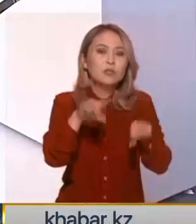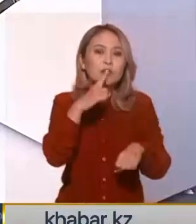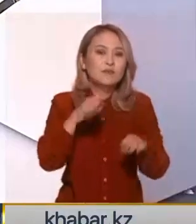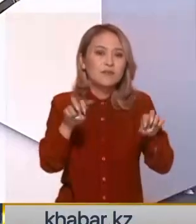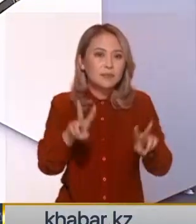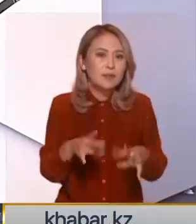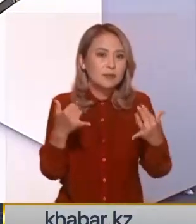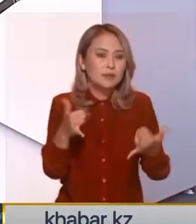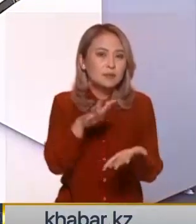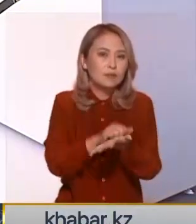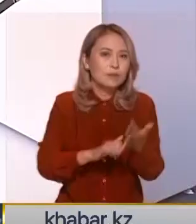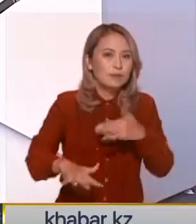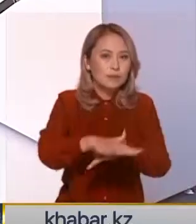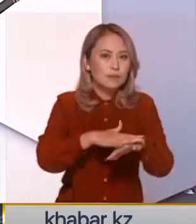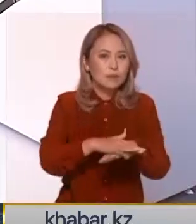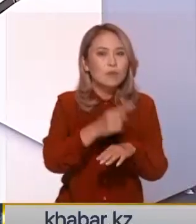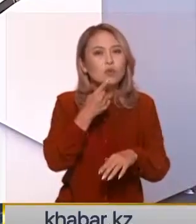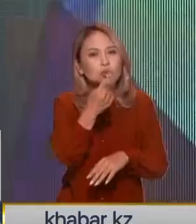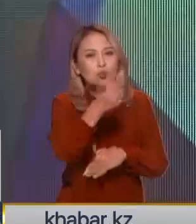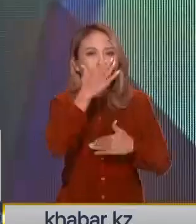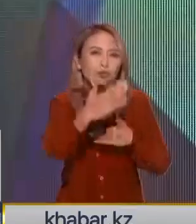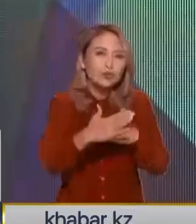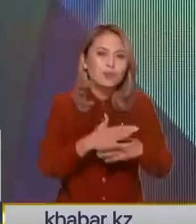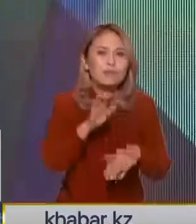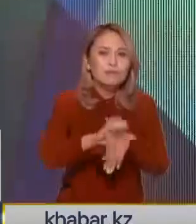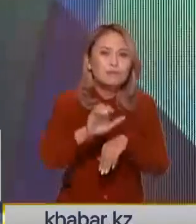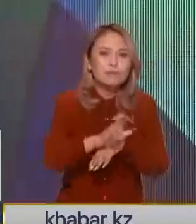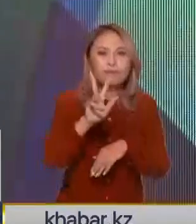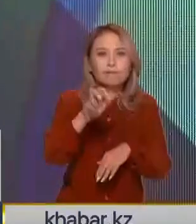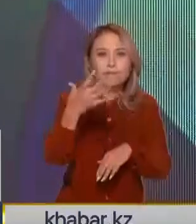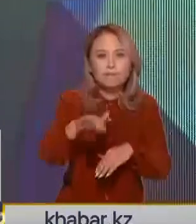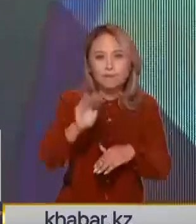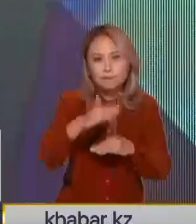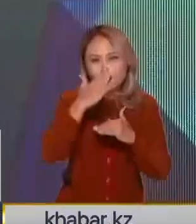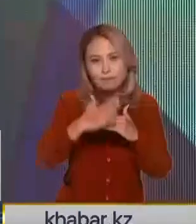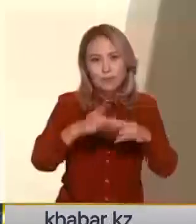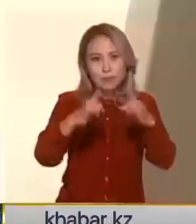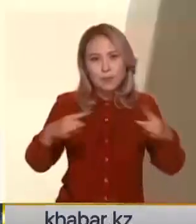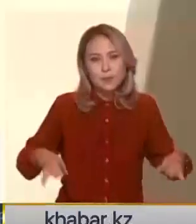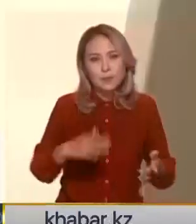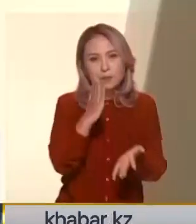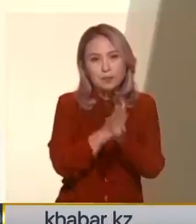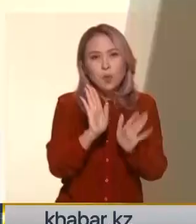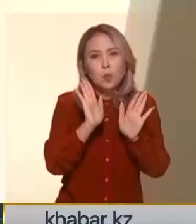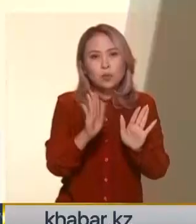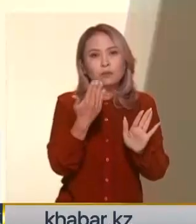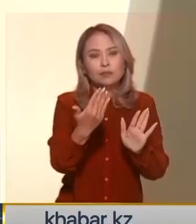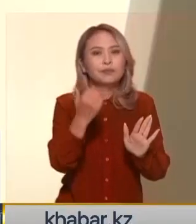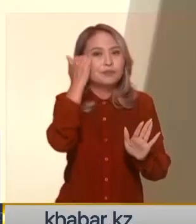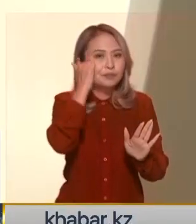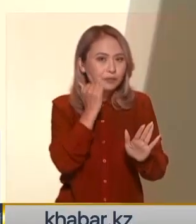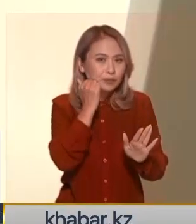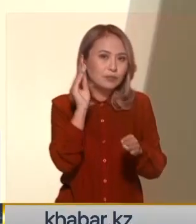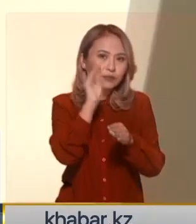мамандар. Қазір айналыста бұған дейін алыс және жақын шетелден импортталып келген 350 мыңға жуық баллон бар, бірақ олардың дені